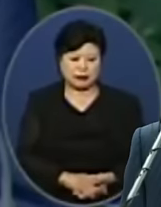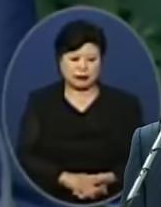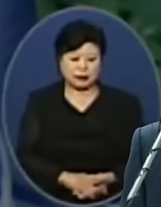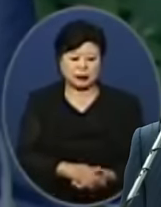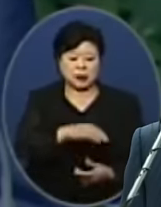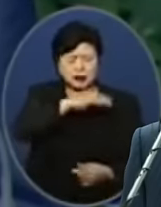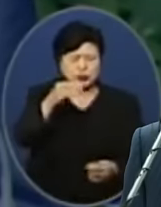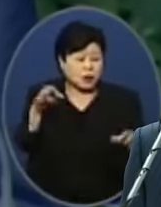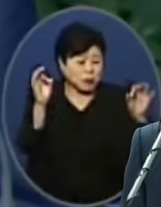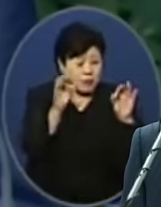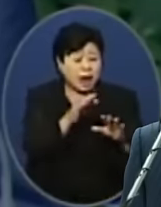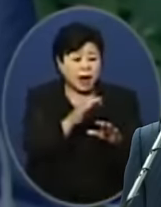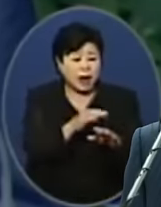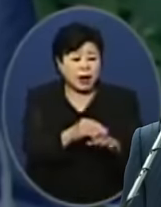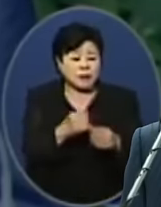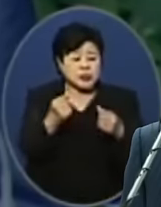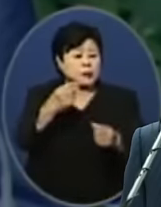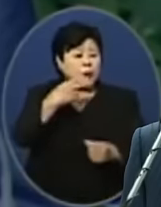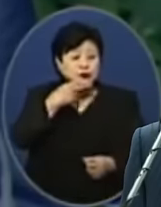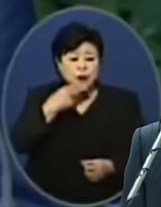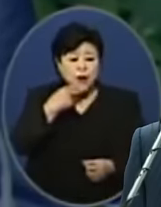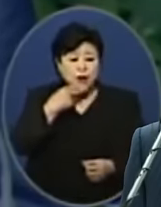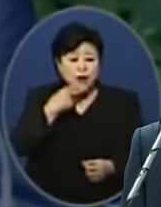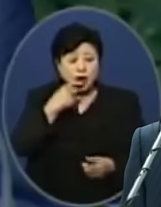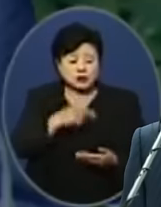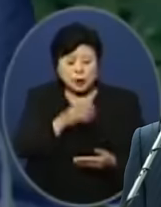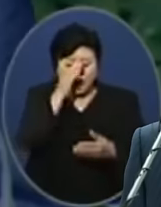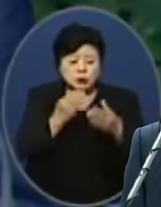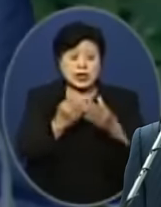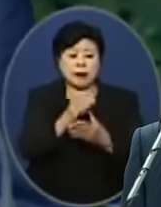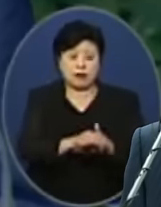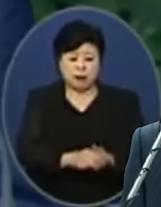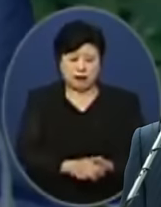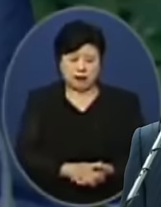근육이 사라지면 저항력이 없어져서 쉽게 병들고